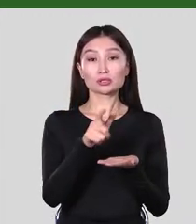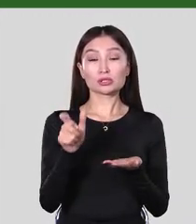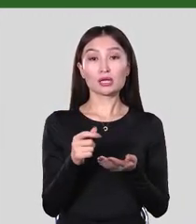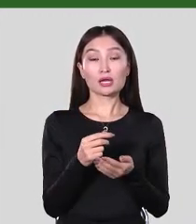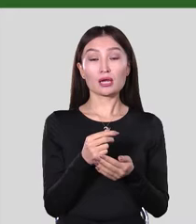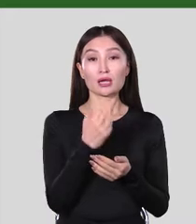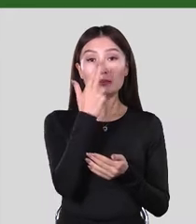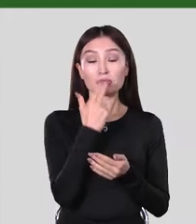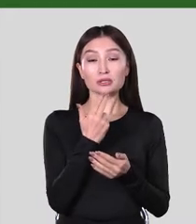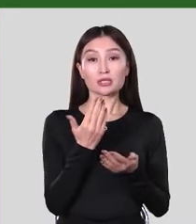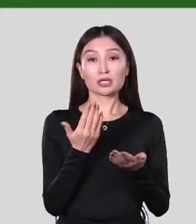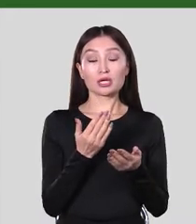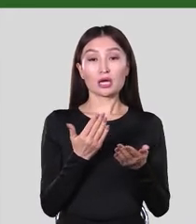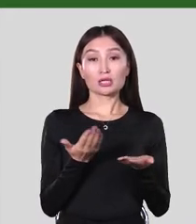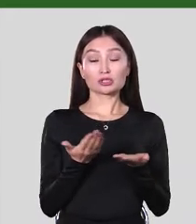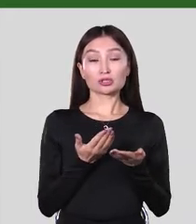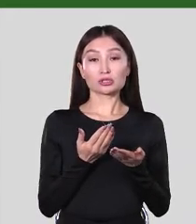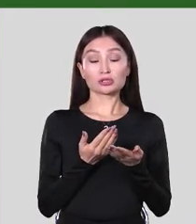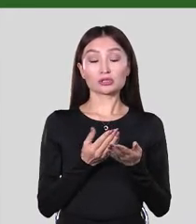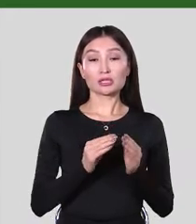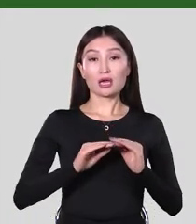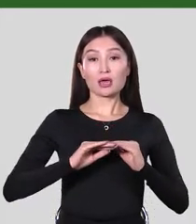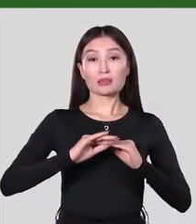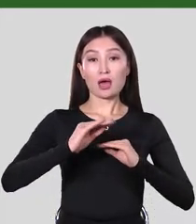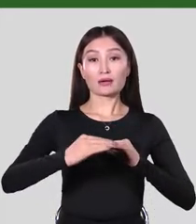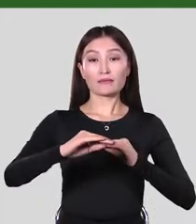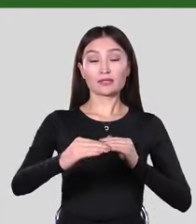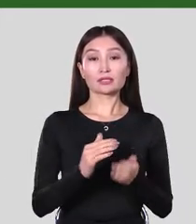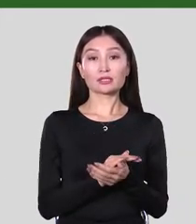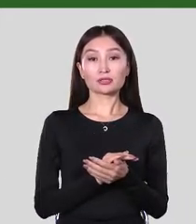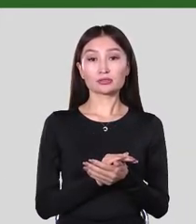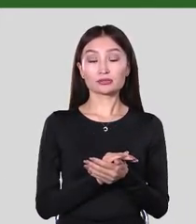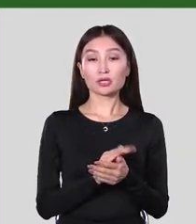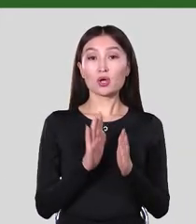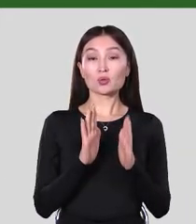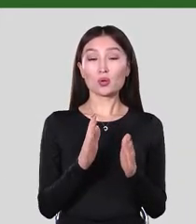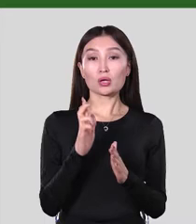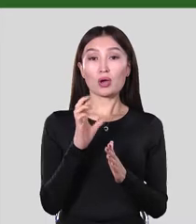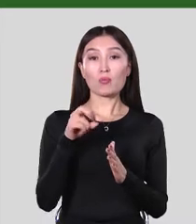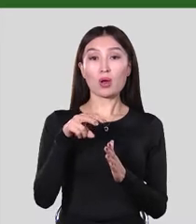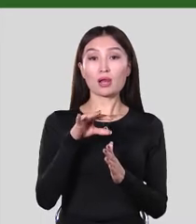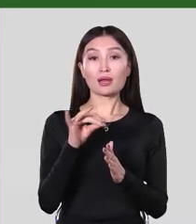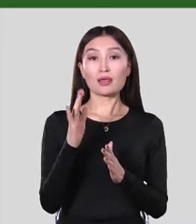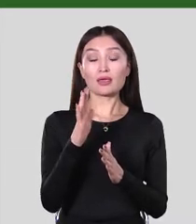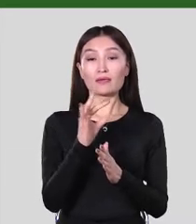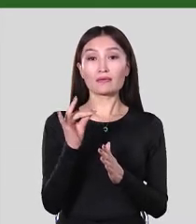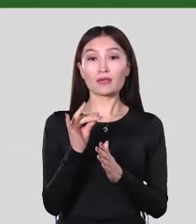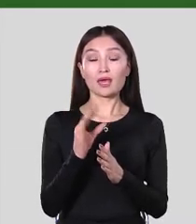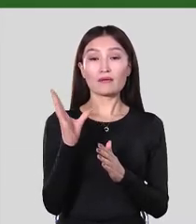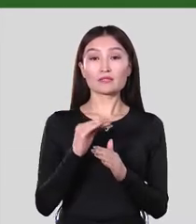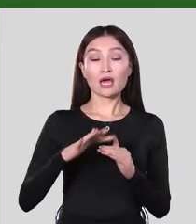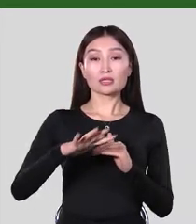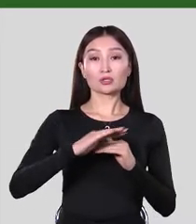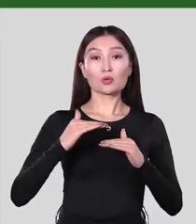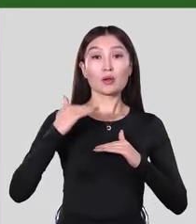предпочитает селиться на равнинах или в межгорных долинах. И только в Боливии, вся территория которой приподнята